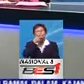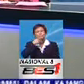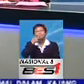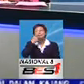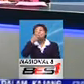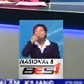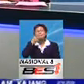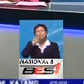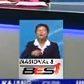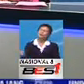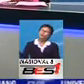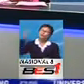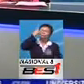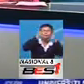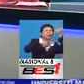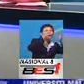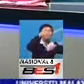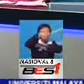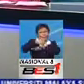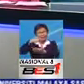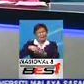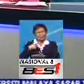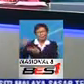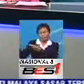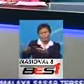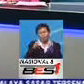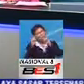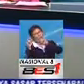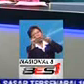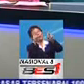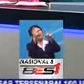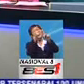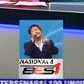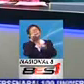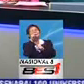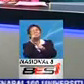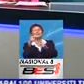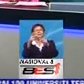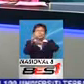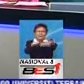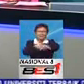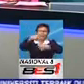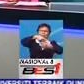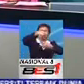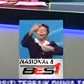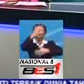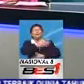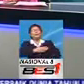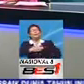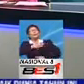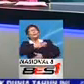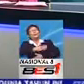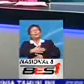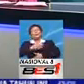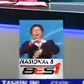Segmen Jom Jalan-Jalan di mana malam ini kita akan membawa anda penonton ke Kedah Negeri Jelapang Padi. Menikmati keindahan alam semula